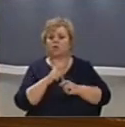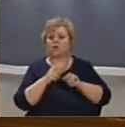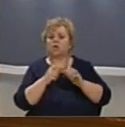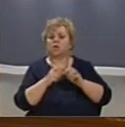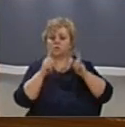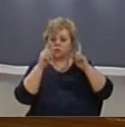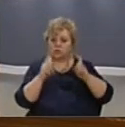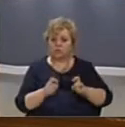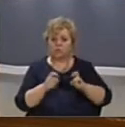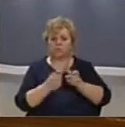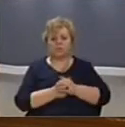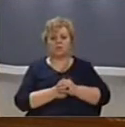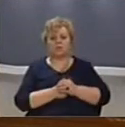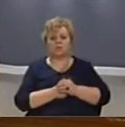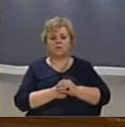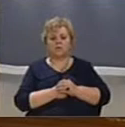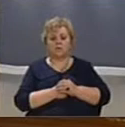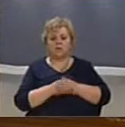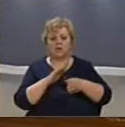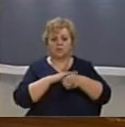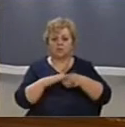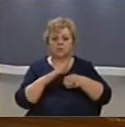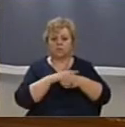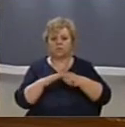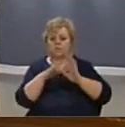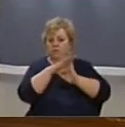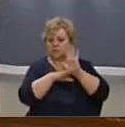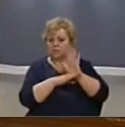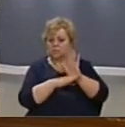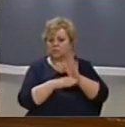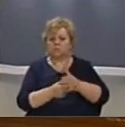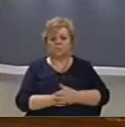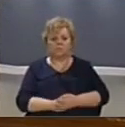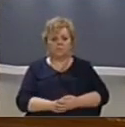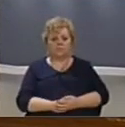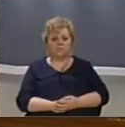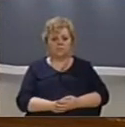dhe lëshime konform ligjit i cili ja obligon këtë kuvend për të vepru.